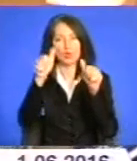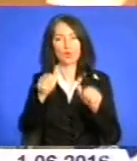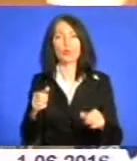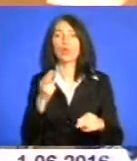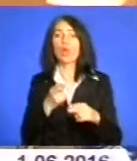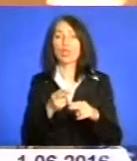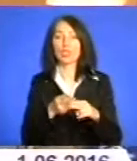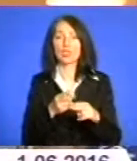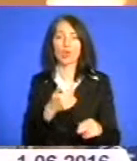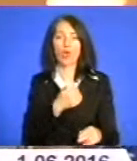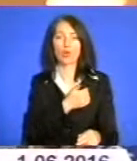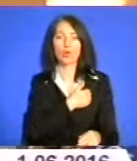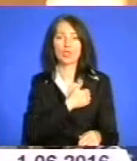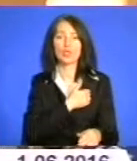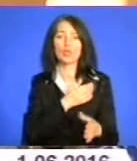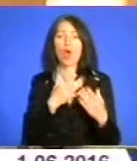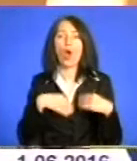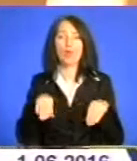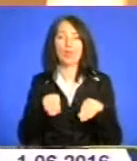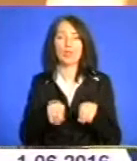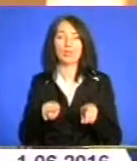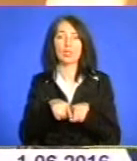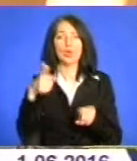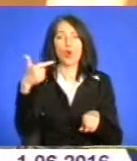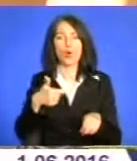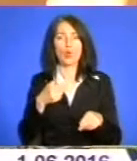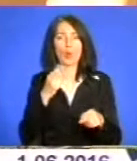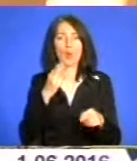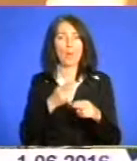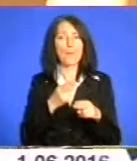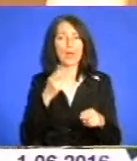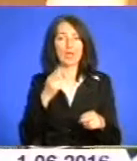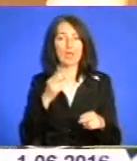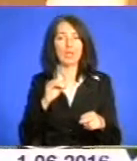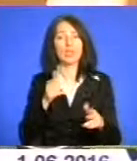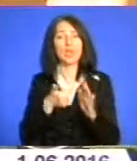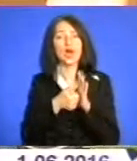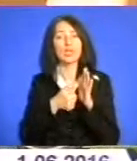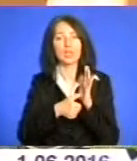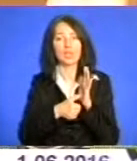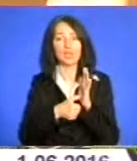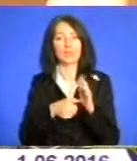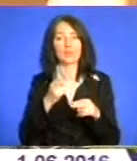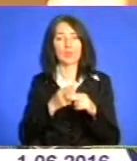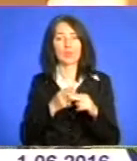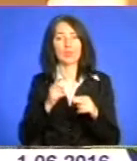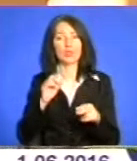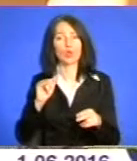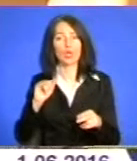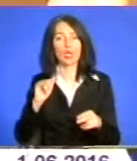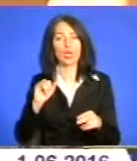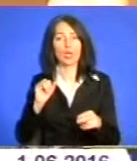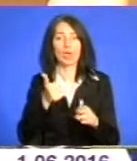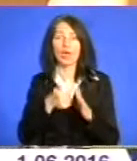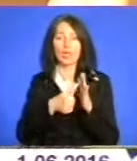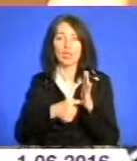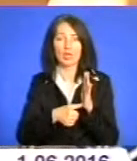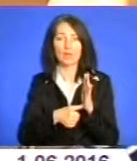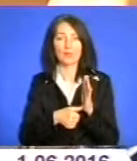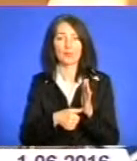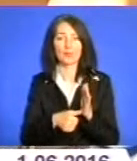хотіла совмістити от такого грубого металу і гліни. Ну, железо і гліна.